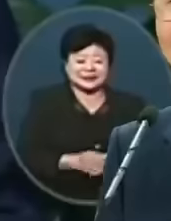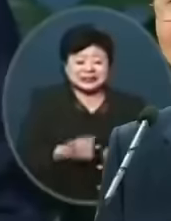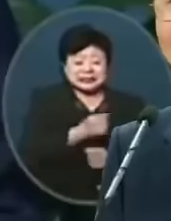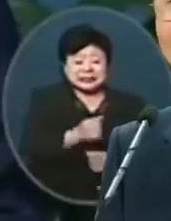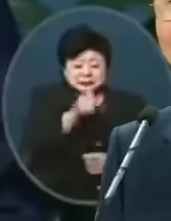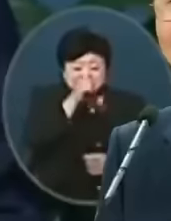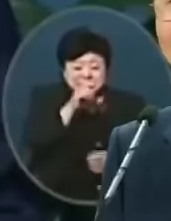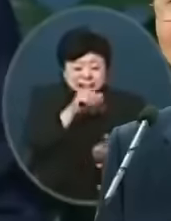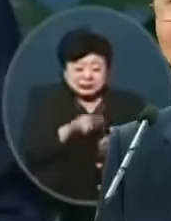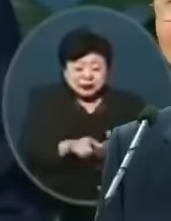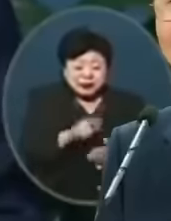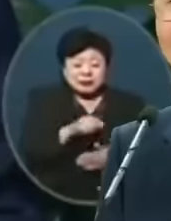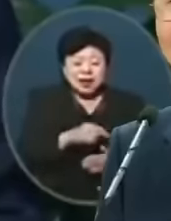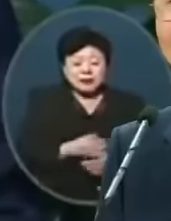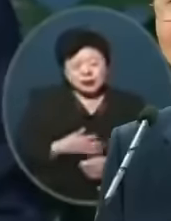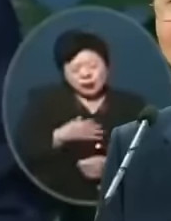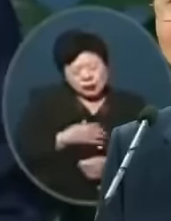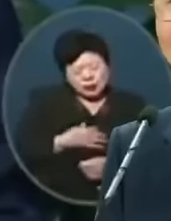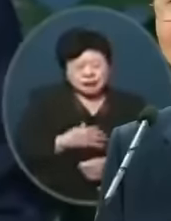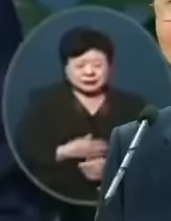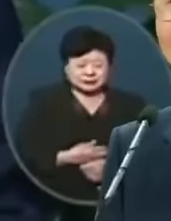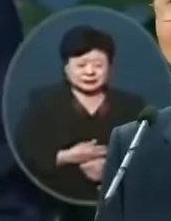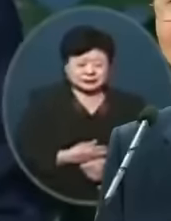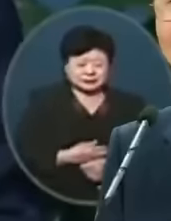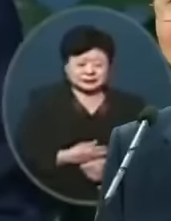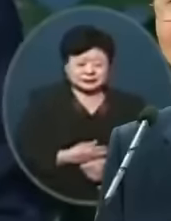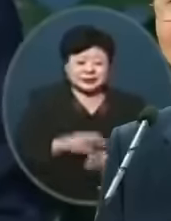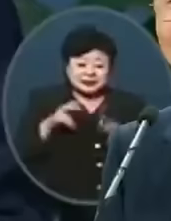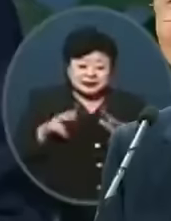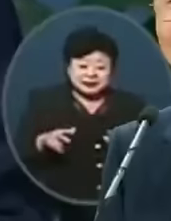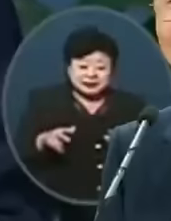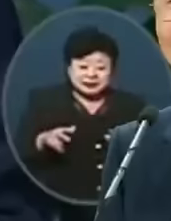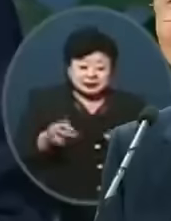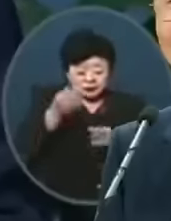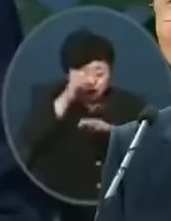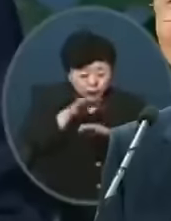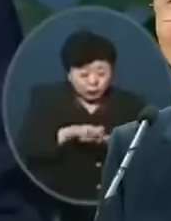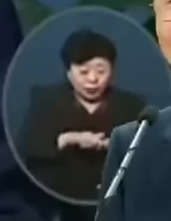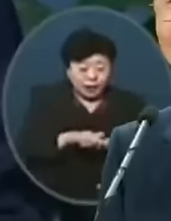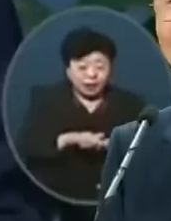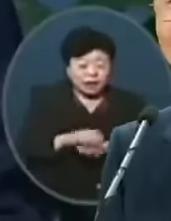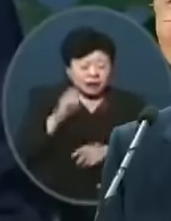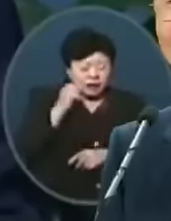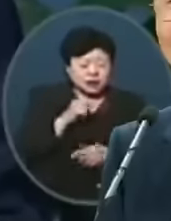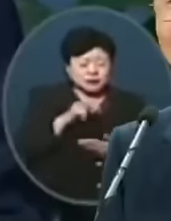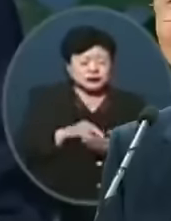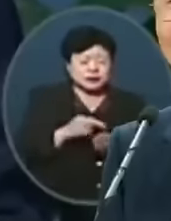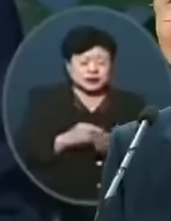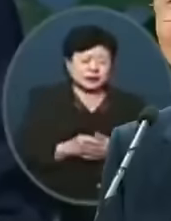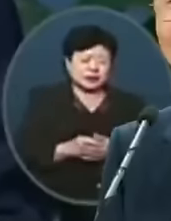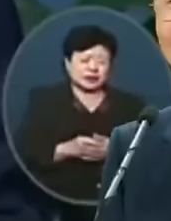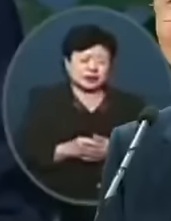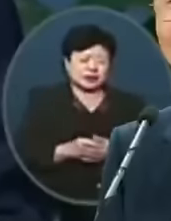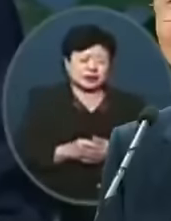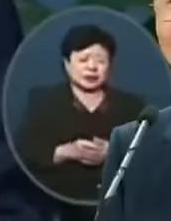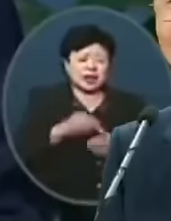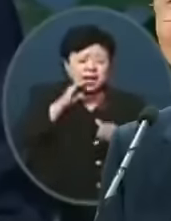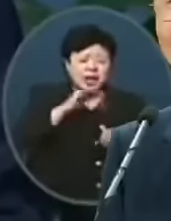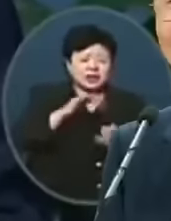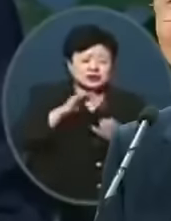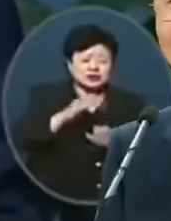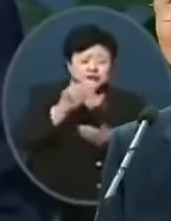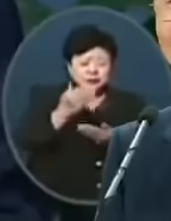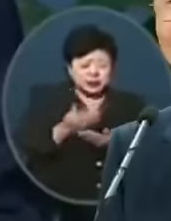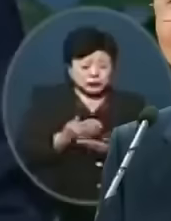있으면 마음이 괴롭습니다. 지금도 저는 우리 성도가 어려운 문제 때문에 제가 안수 기도를 받으러